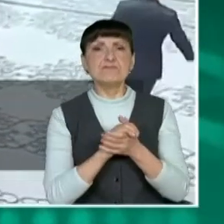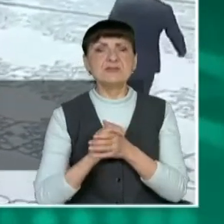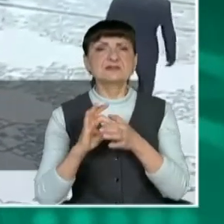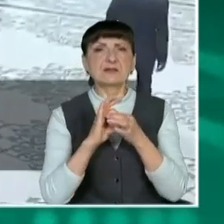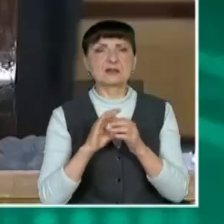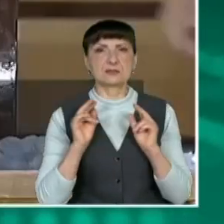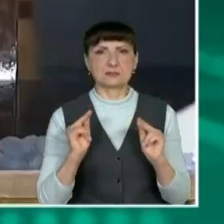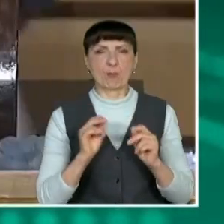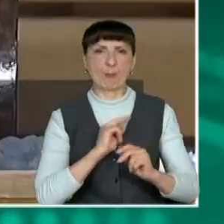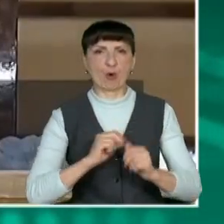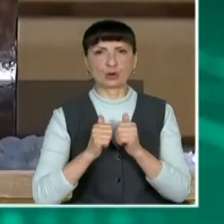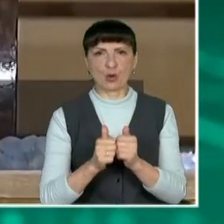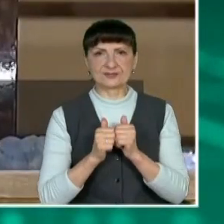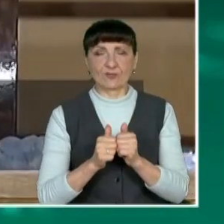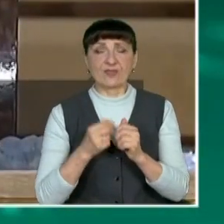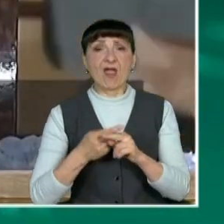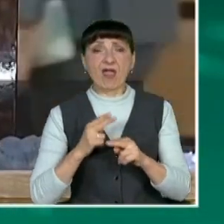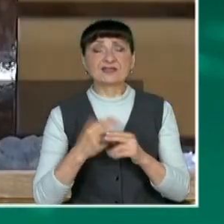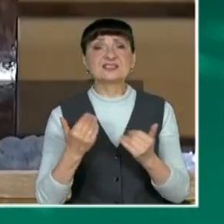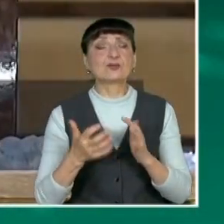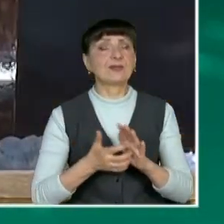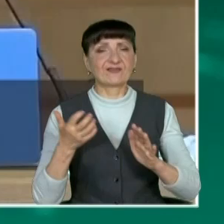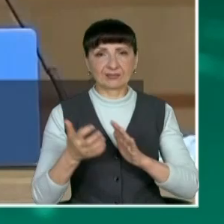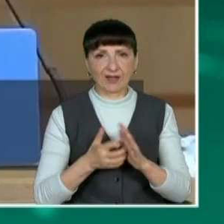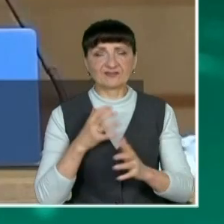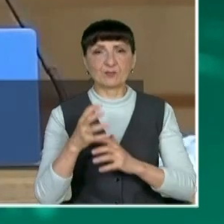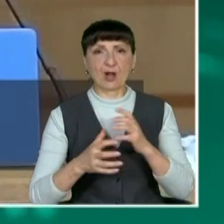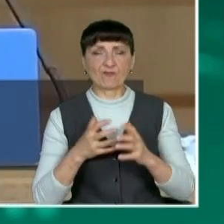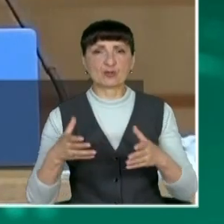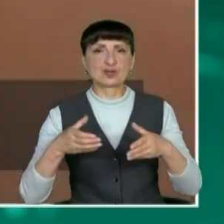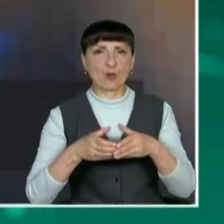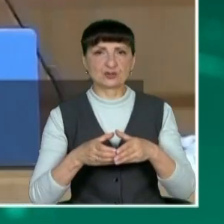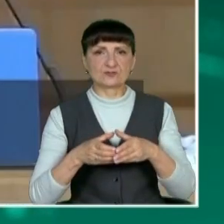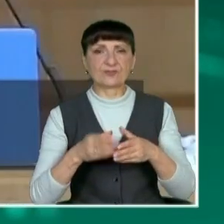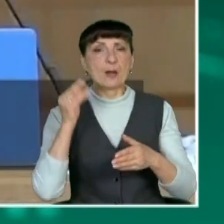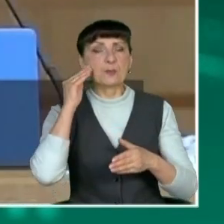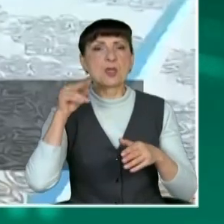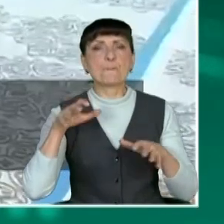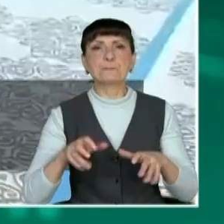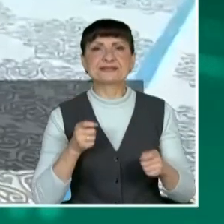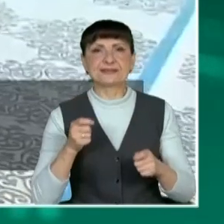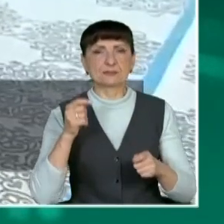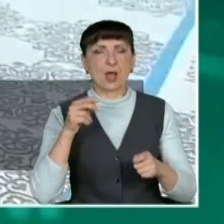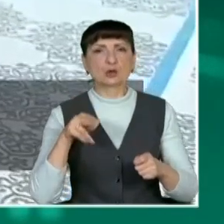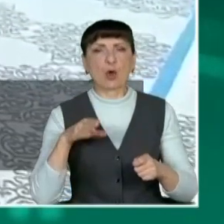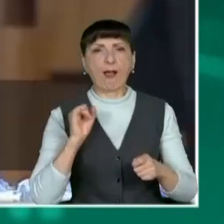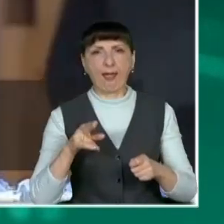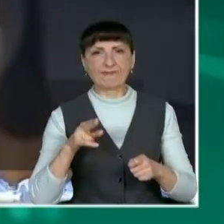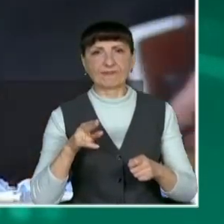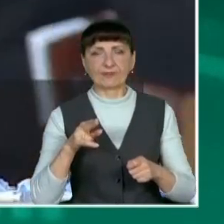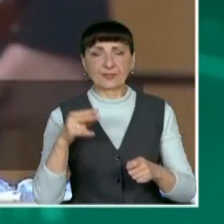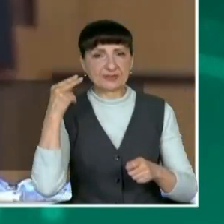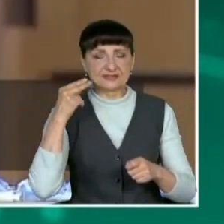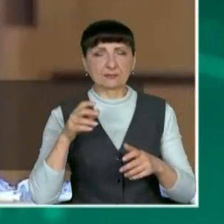и справедливое партнерство. Именно этого сейчас не хватает мировому сообществу. По мнению президента Казахстана Касым-Жомарта Токаева,